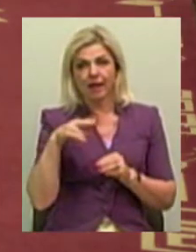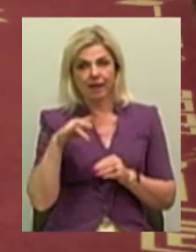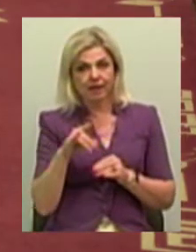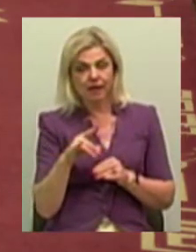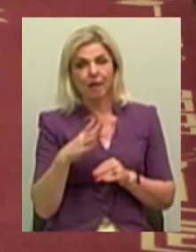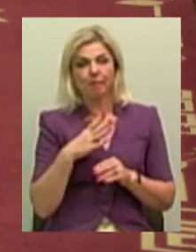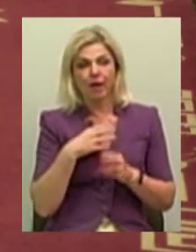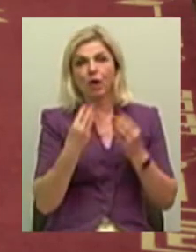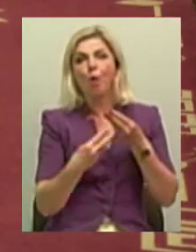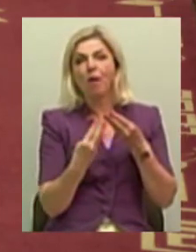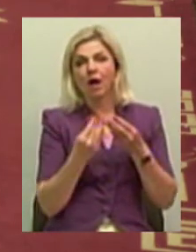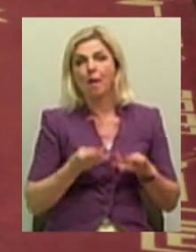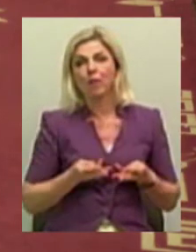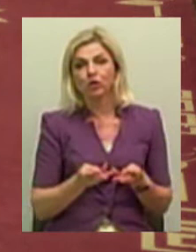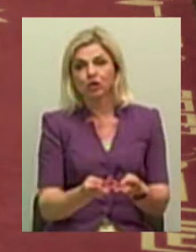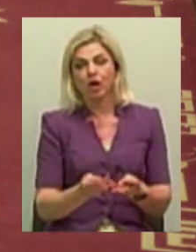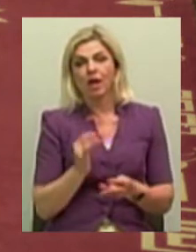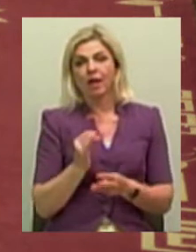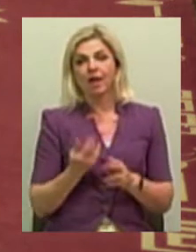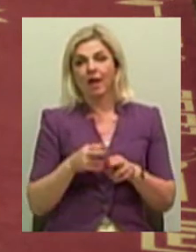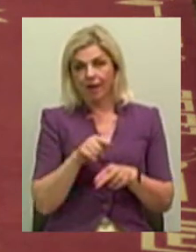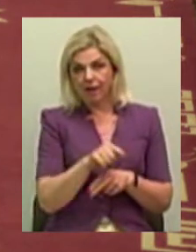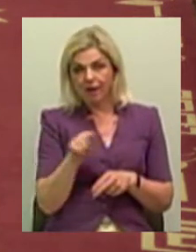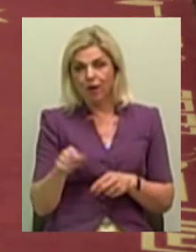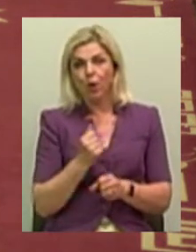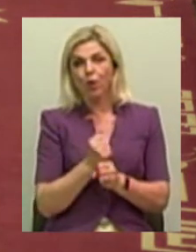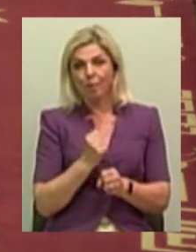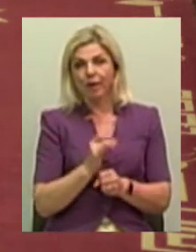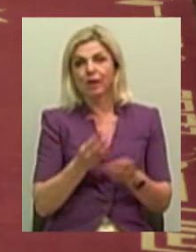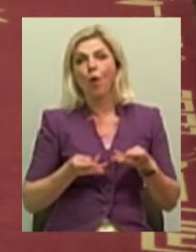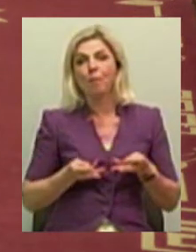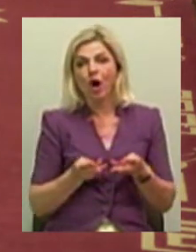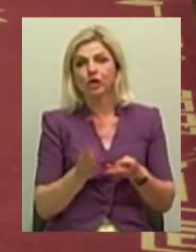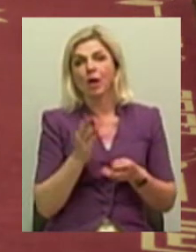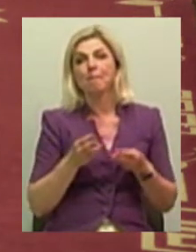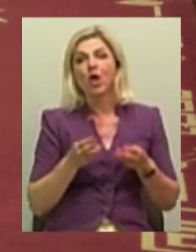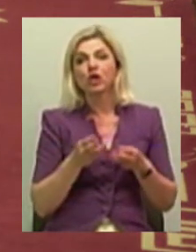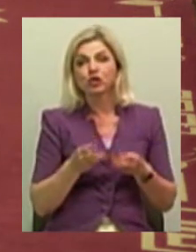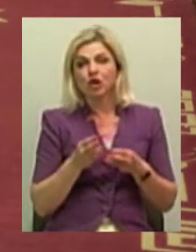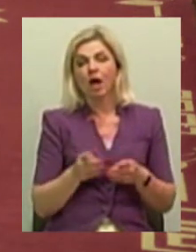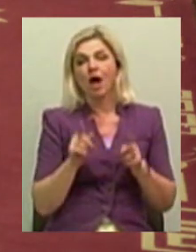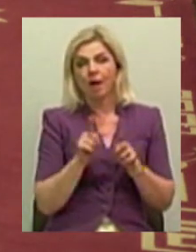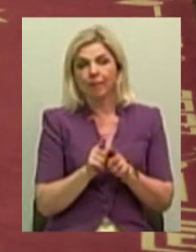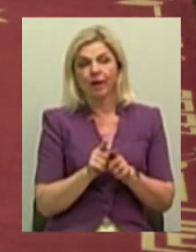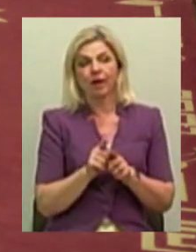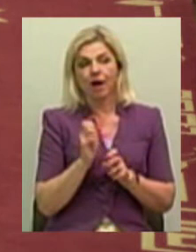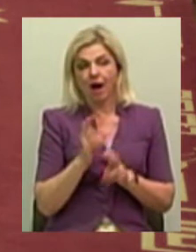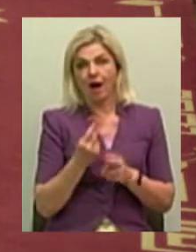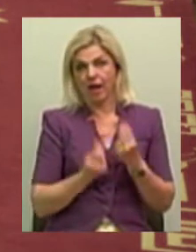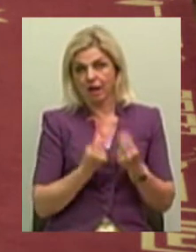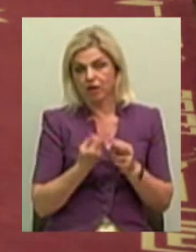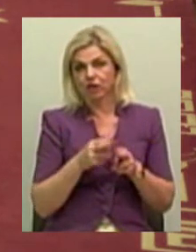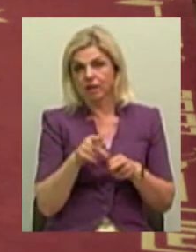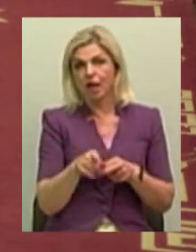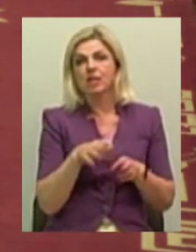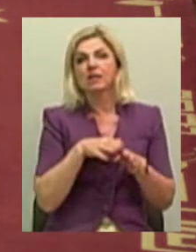опалювалися в печах, причому їх і робили, і опалювали в печах, одночасно з посудом якраз ці іграшки вони